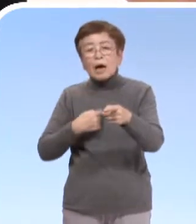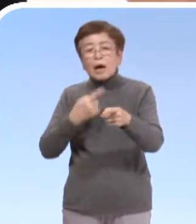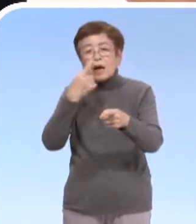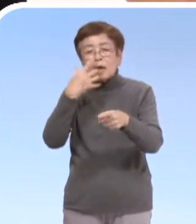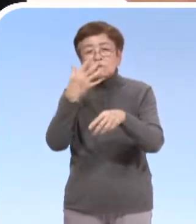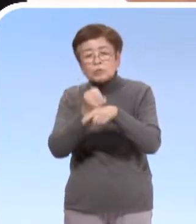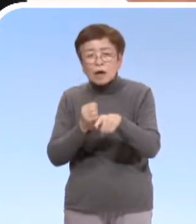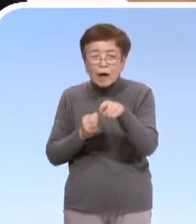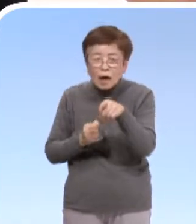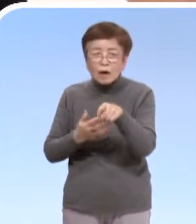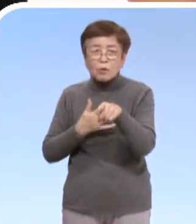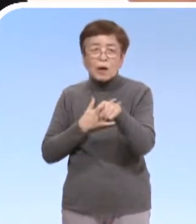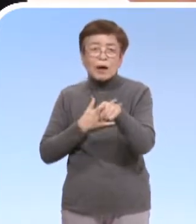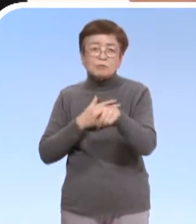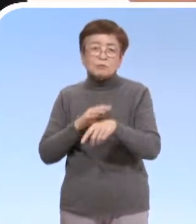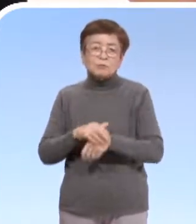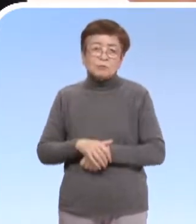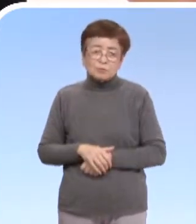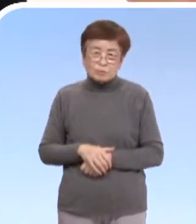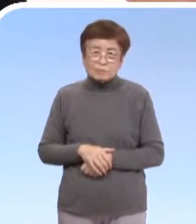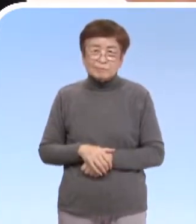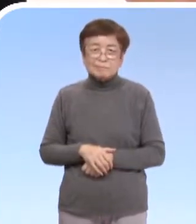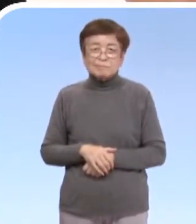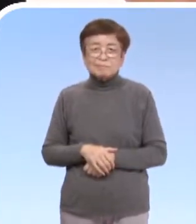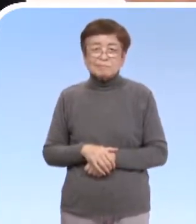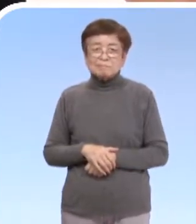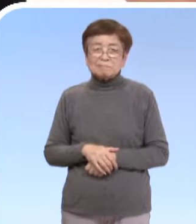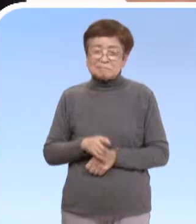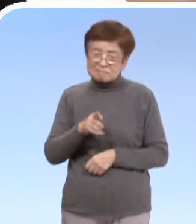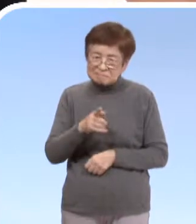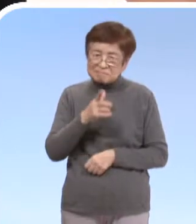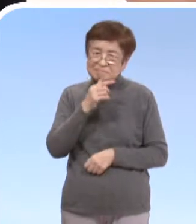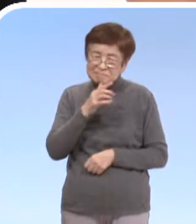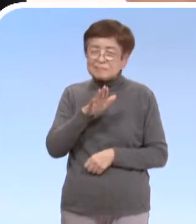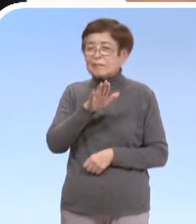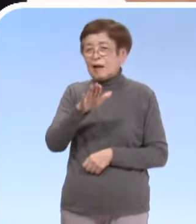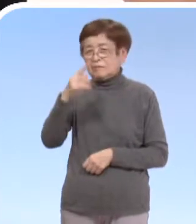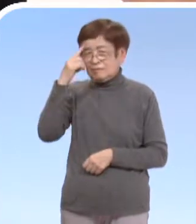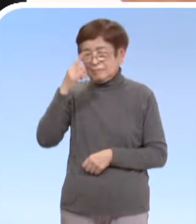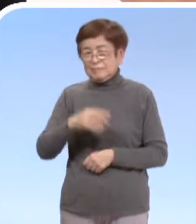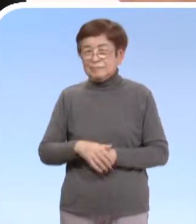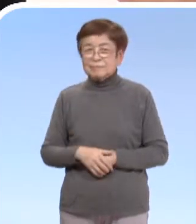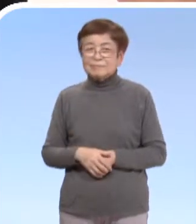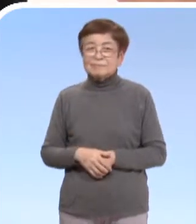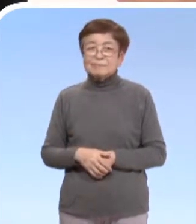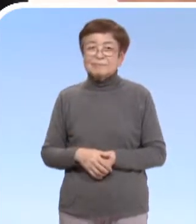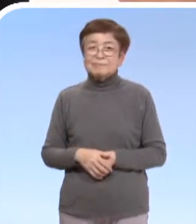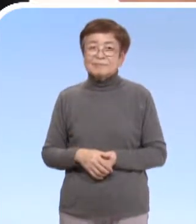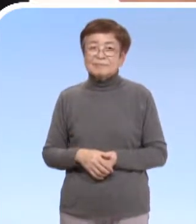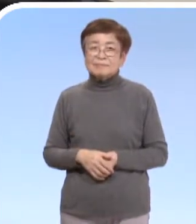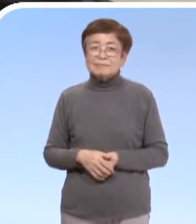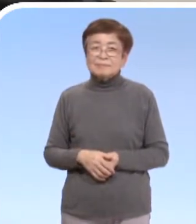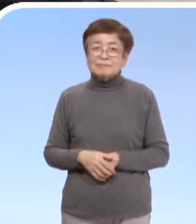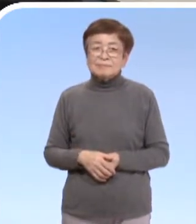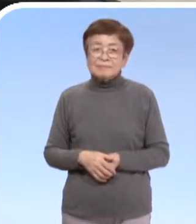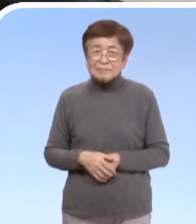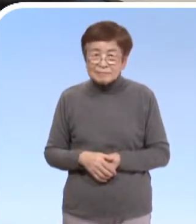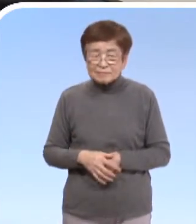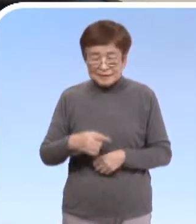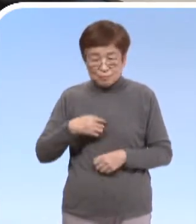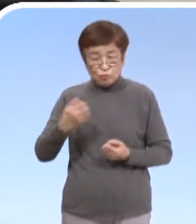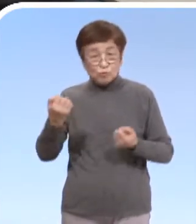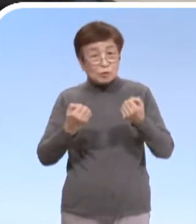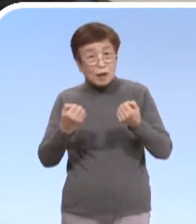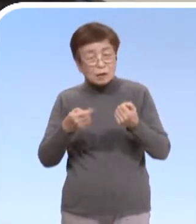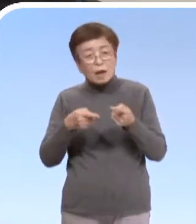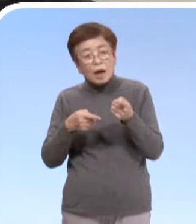の癖いうのがね、流れの癖が、この間ちょこちょこ出ようかなということで、そうやな、日頃は自分の運